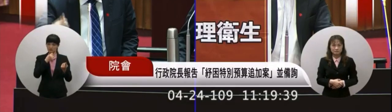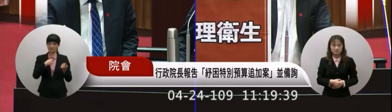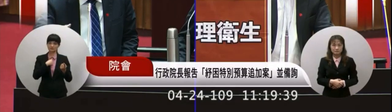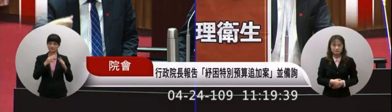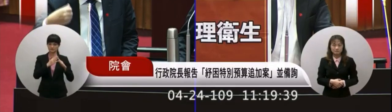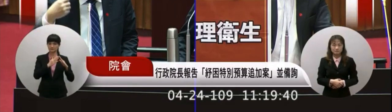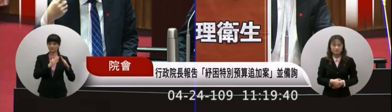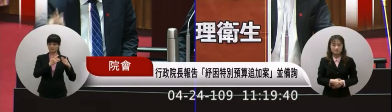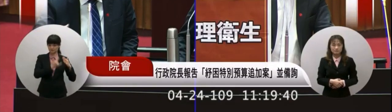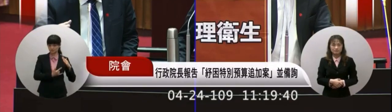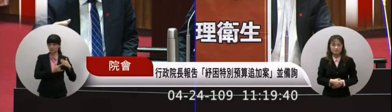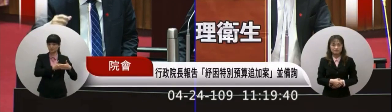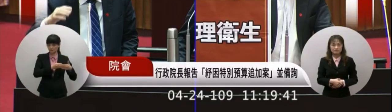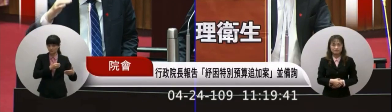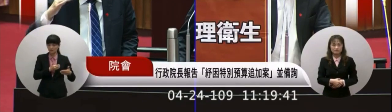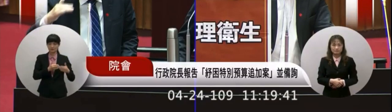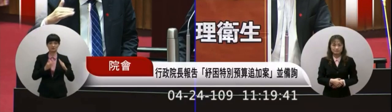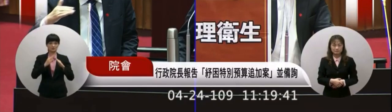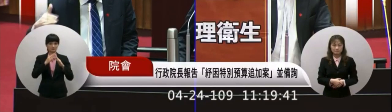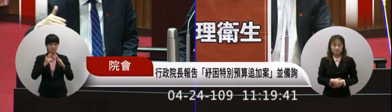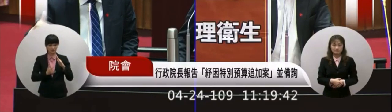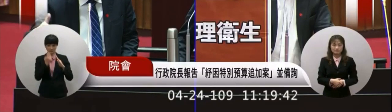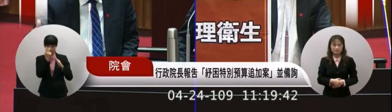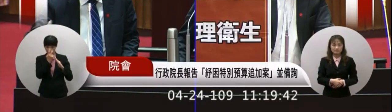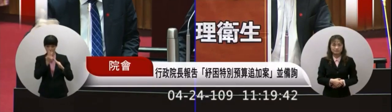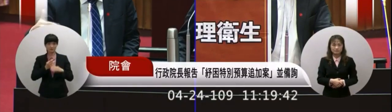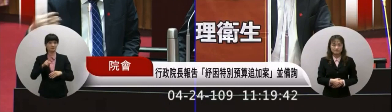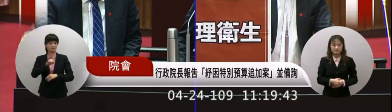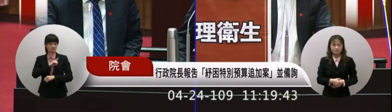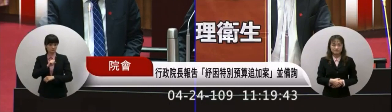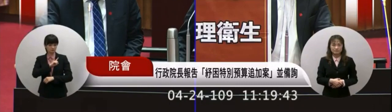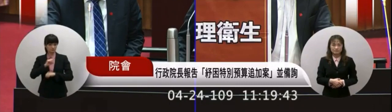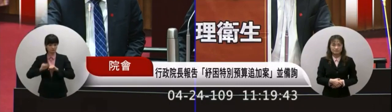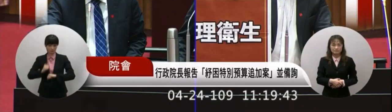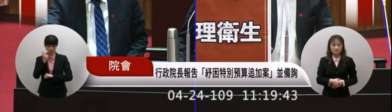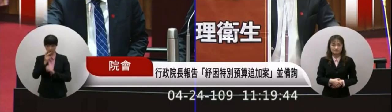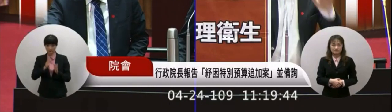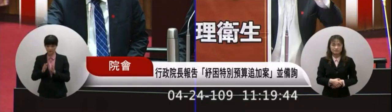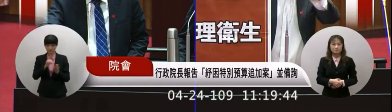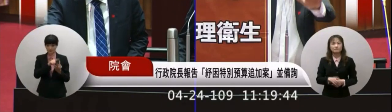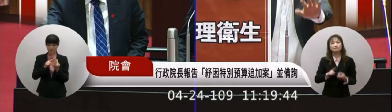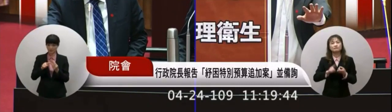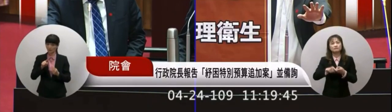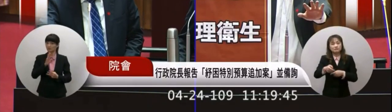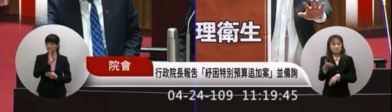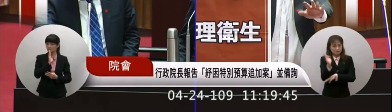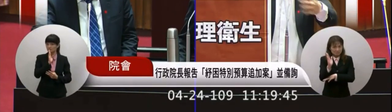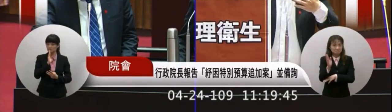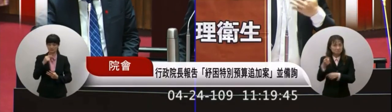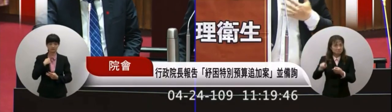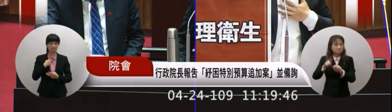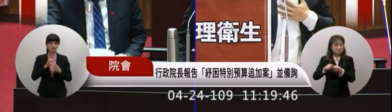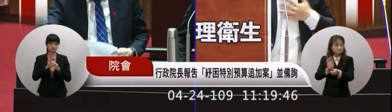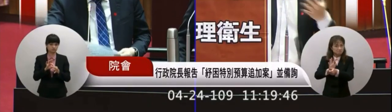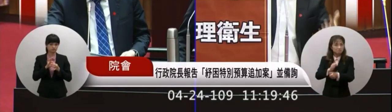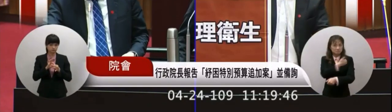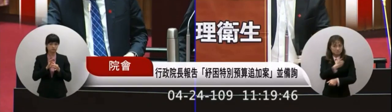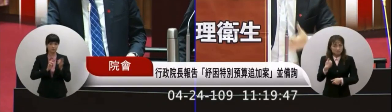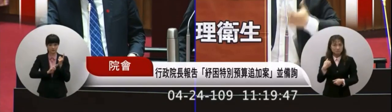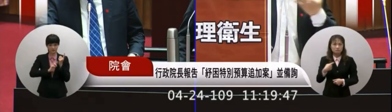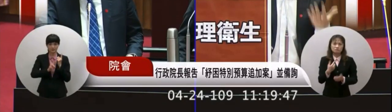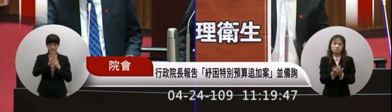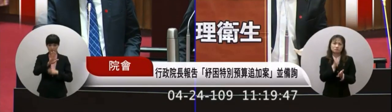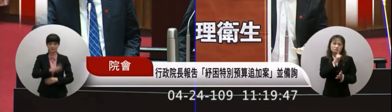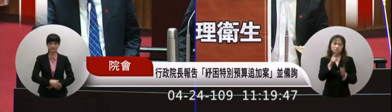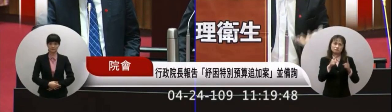居家检疫啊，是讲自主健康管理。啊，你的行李上爱按哪阮伫指挥中心的会议记 者会。嘛，这政府会当处理的嘛。啊，我拄只讲的是民